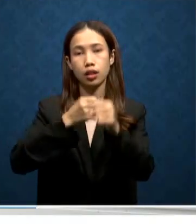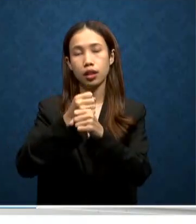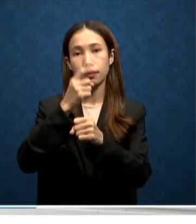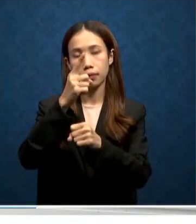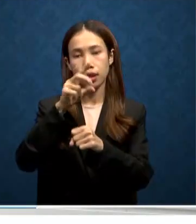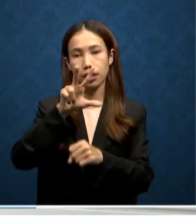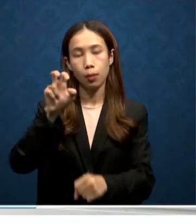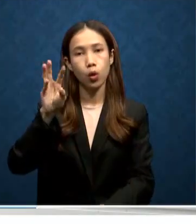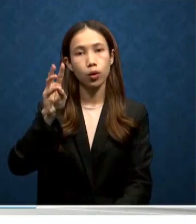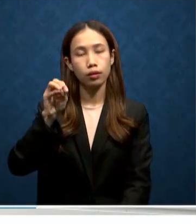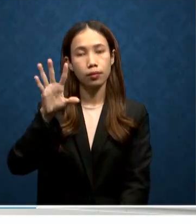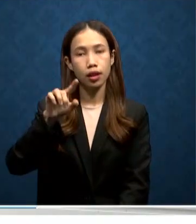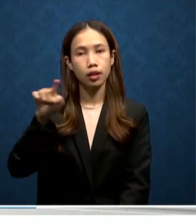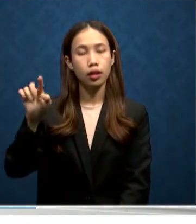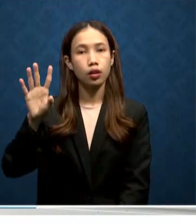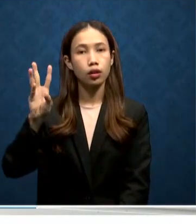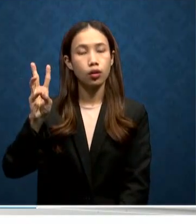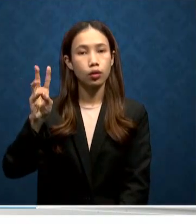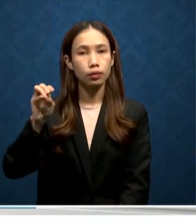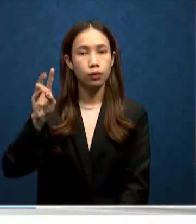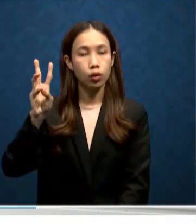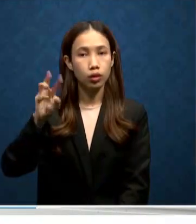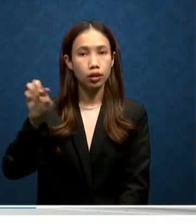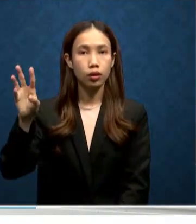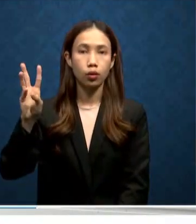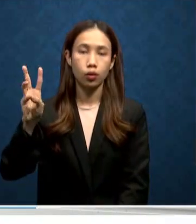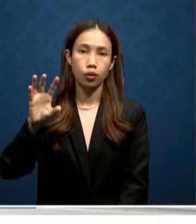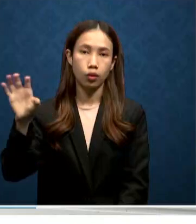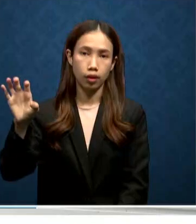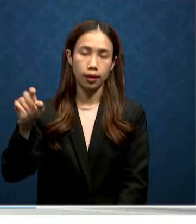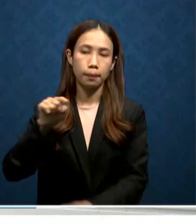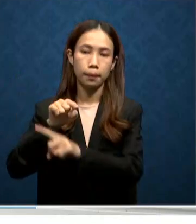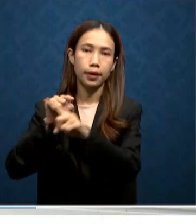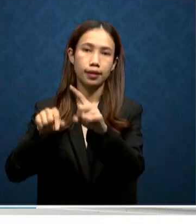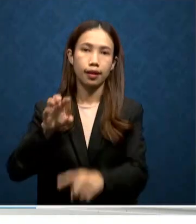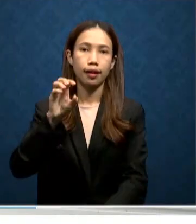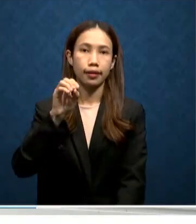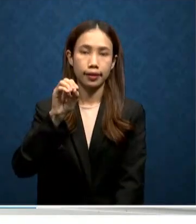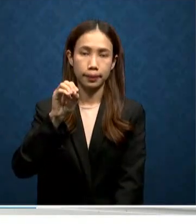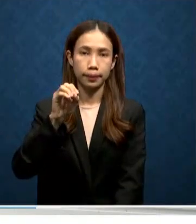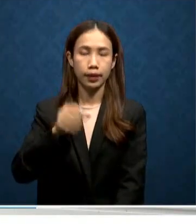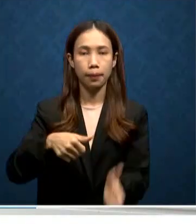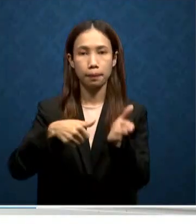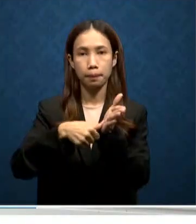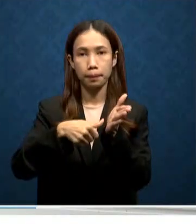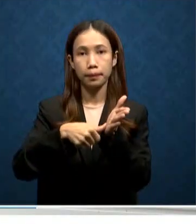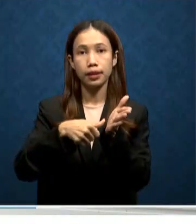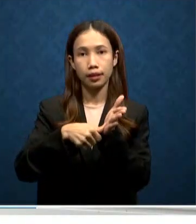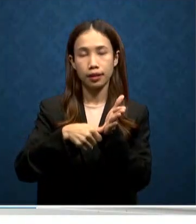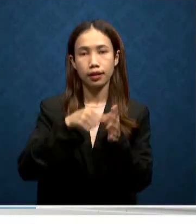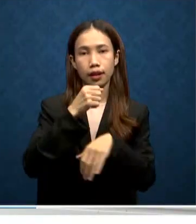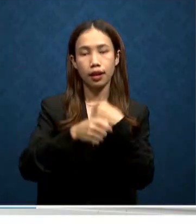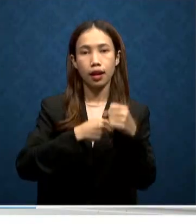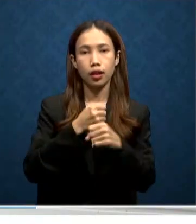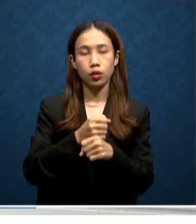366ไปจนถึง 600วันก็ตั้งในอัตราที่ 50%นะครับส่วนหนี้ที่มีอายุ